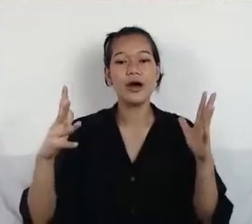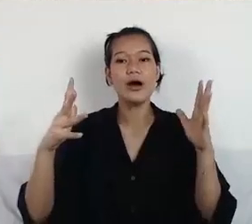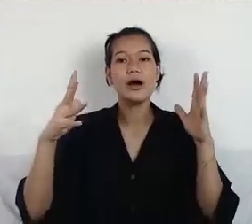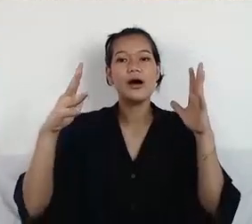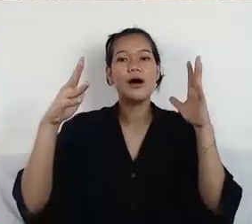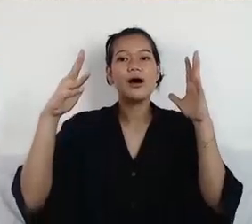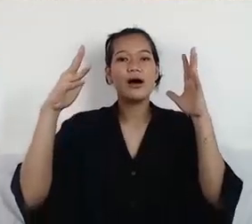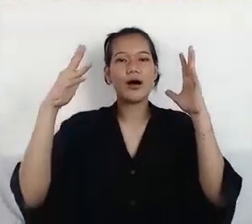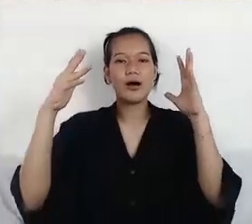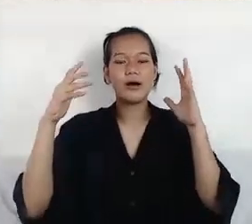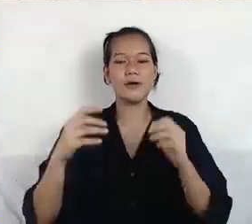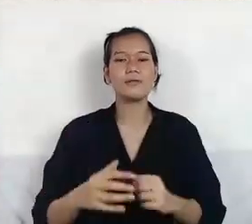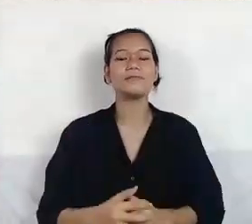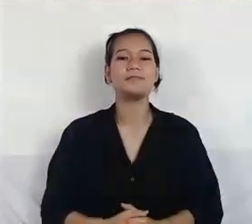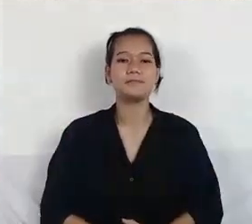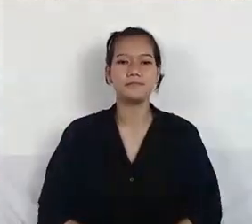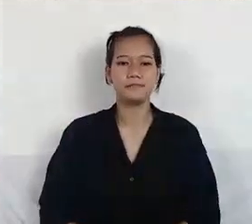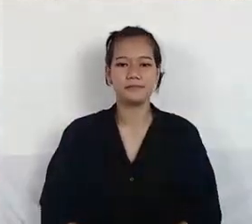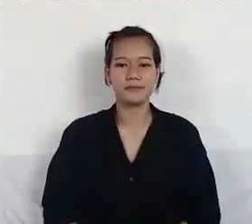haleluya.